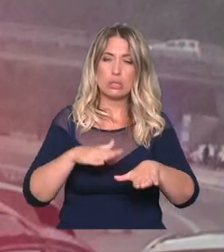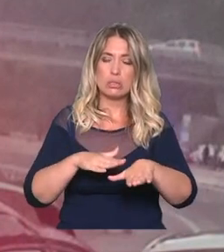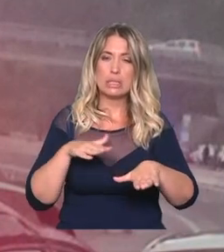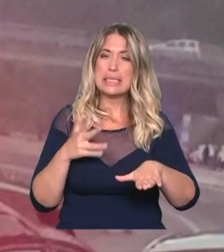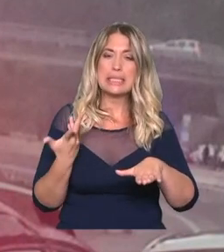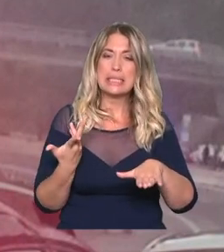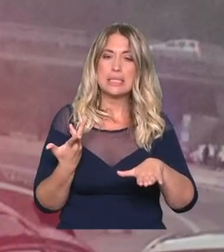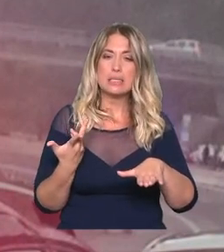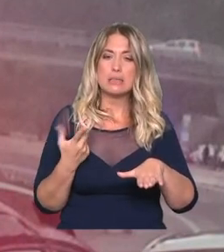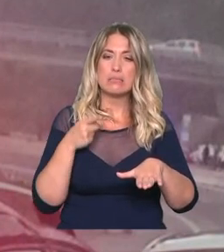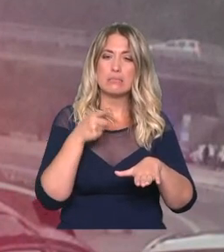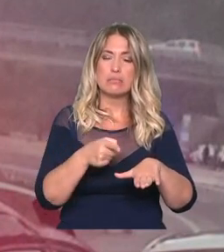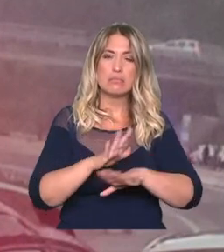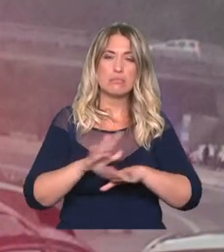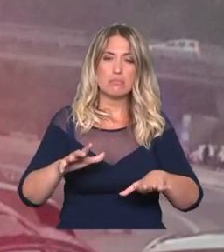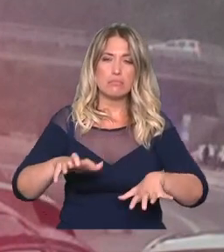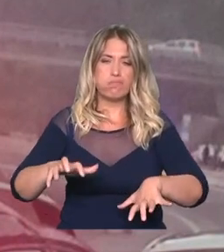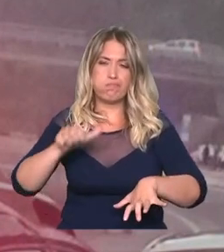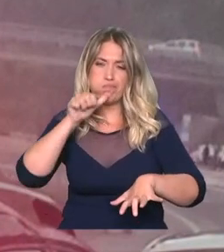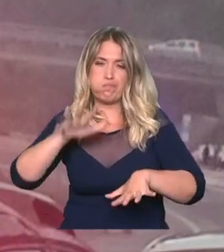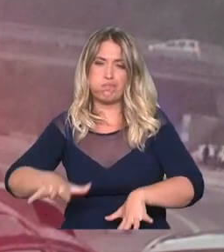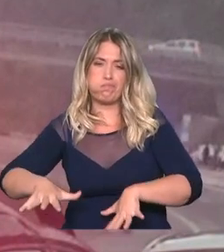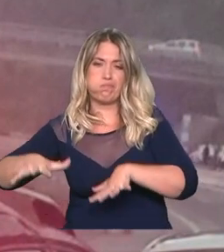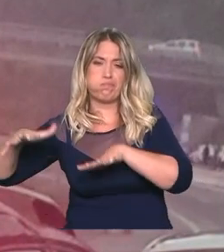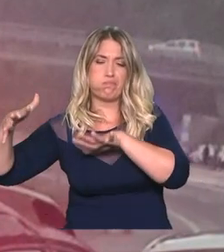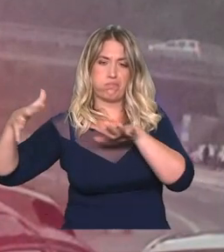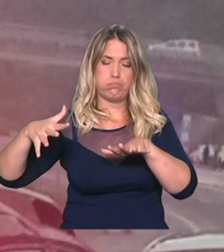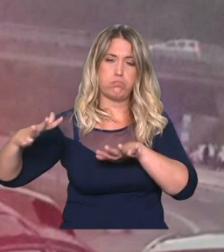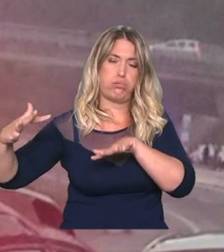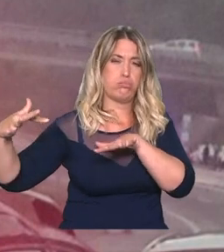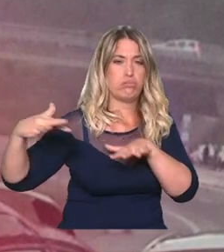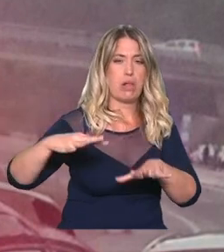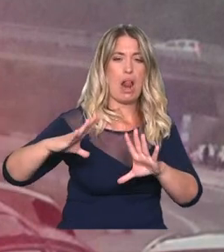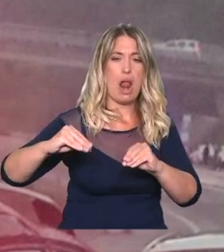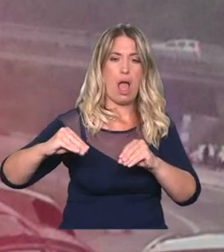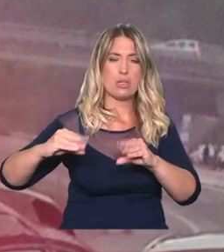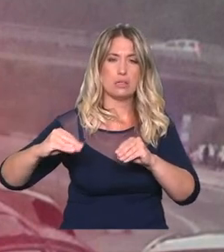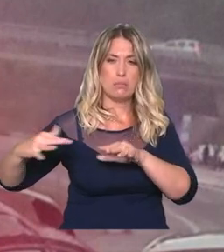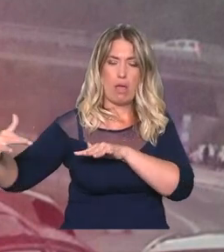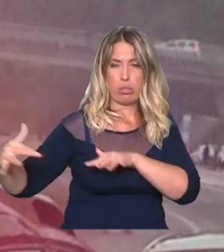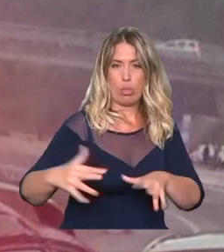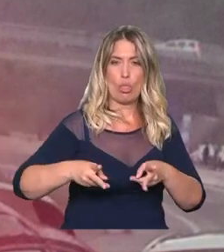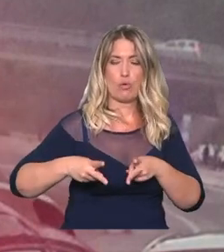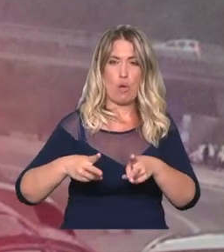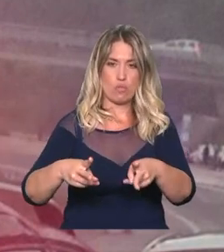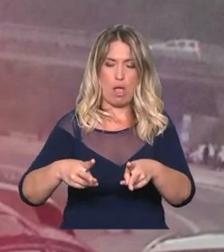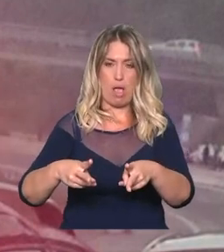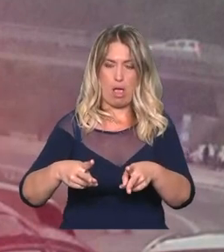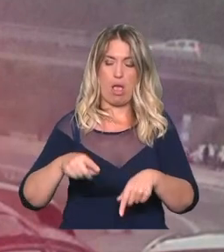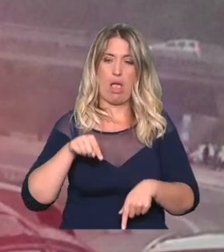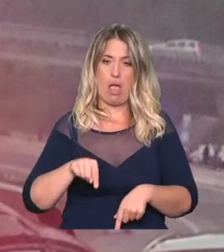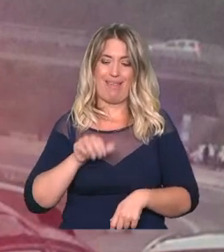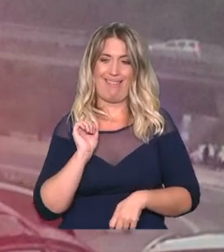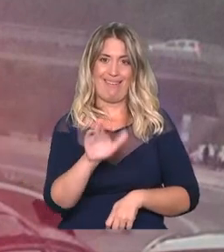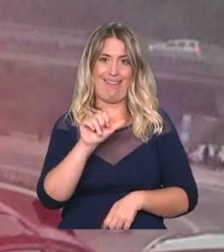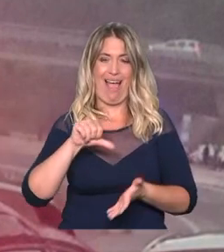της σφοδρής νεροποντής έχουν πέσει χώματα και λάσπες στο οδόστρωμα, με αποτέλεσμα το ένα ρεύμα προς Αθήνα να